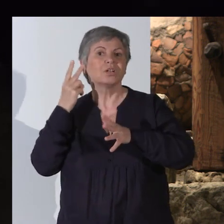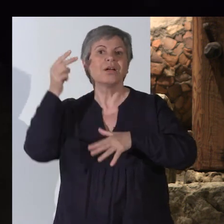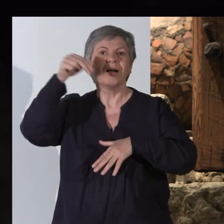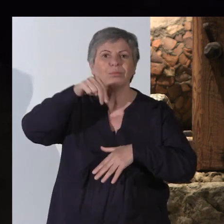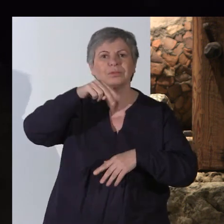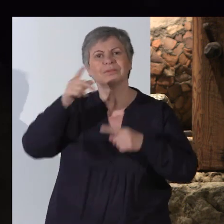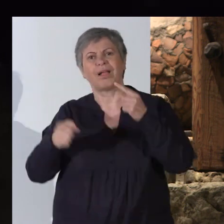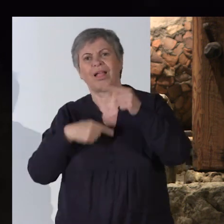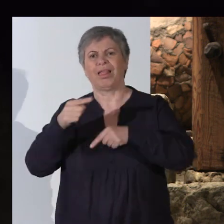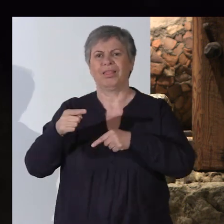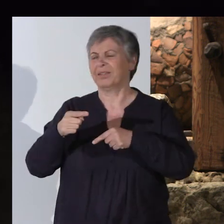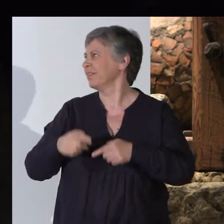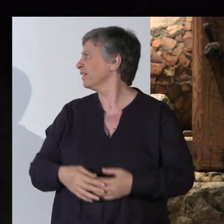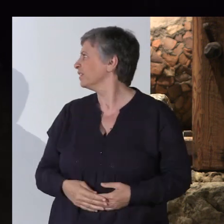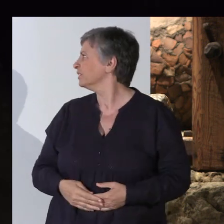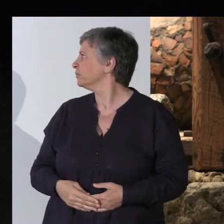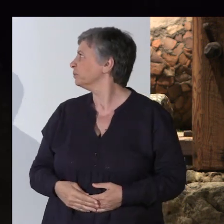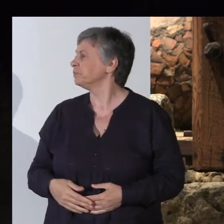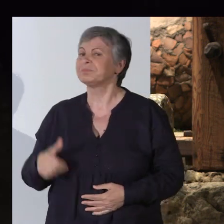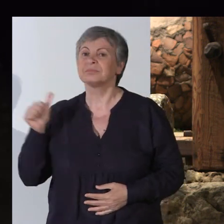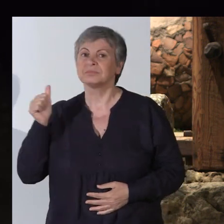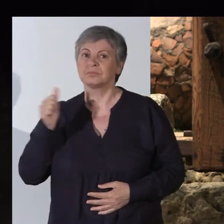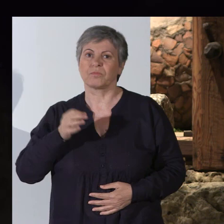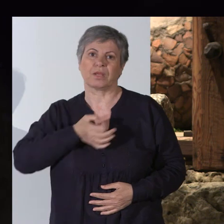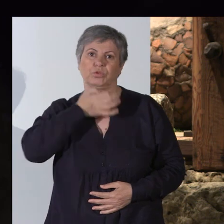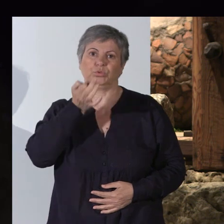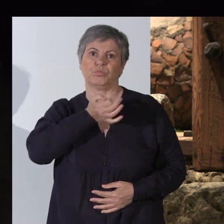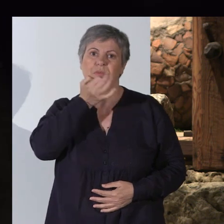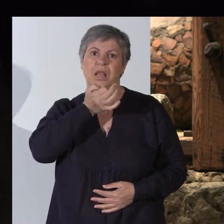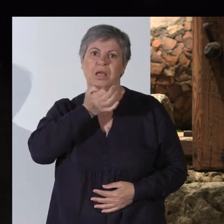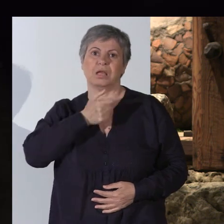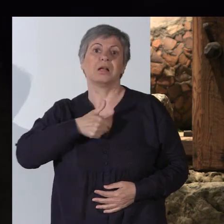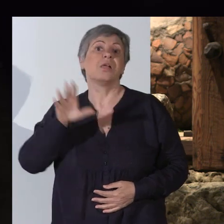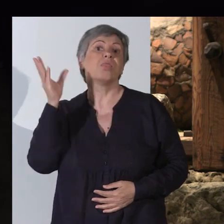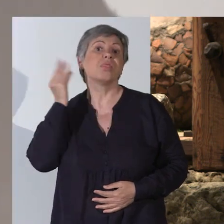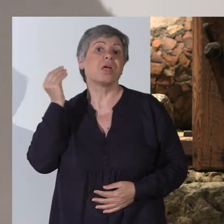κάτω ε ο οποίος κανονικά μιλάει δεν το ακούτε εσείς